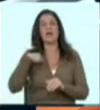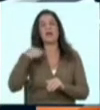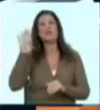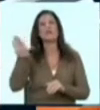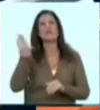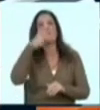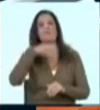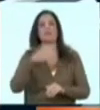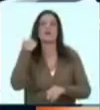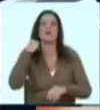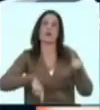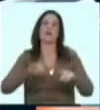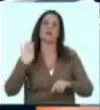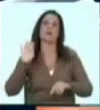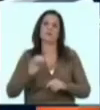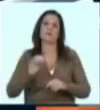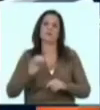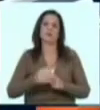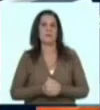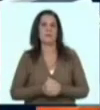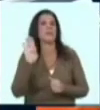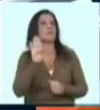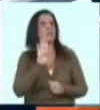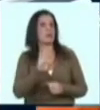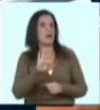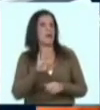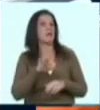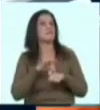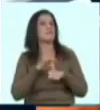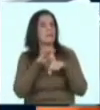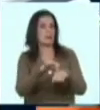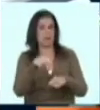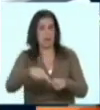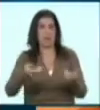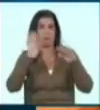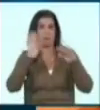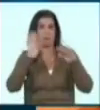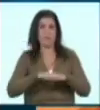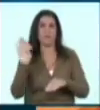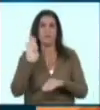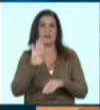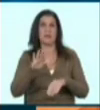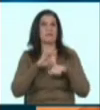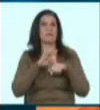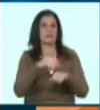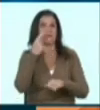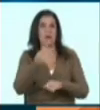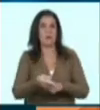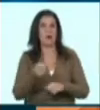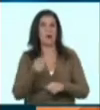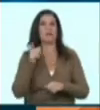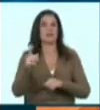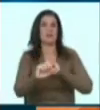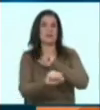נתניהו, לא שאתם נגיד, נתניהו מתדרך הערב, נתניהו מתדרך הערב, שהוא כסגן שר במשרד ראש הממשלה,